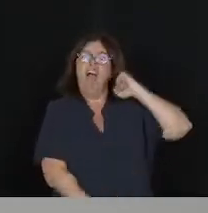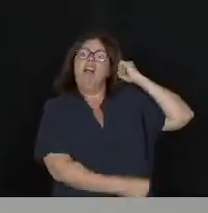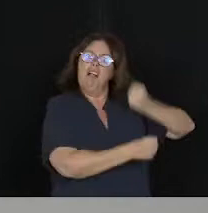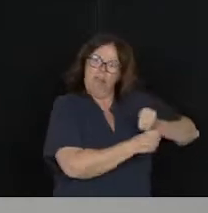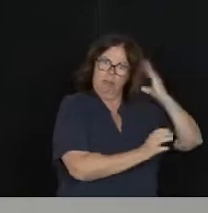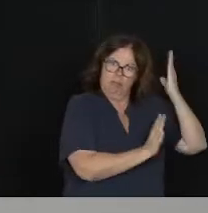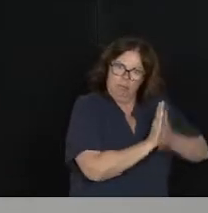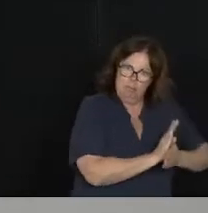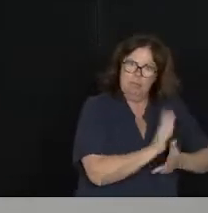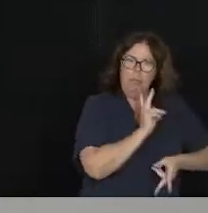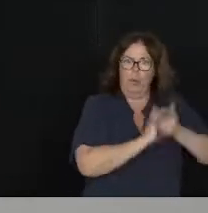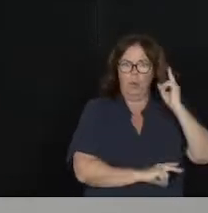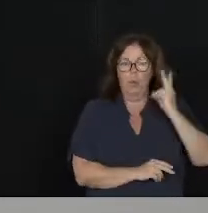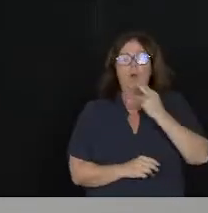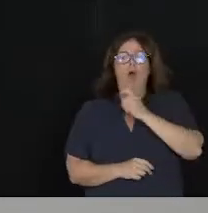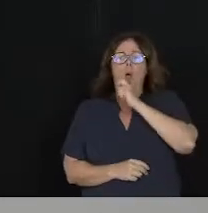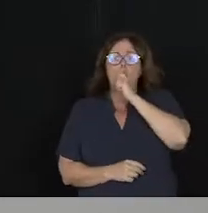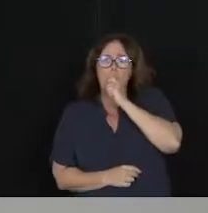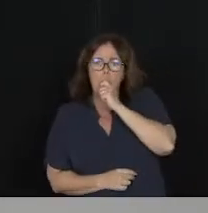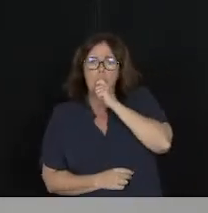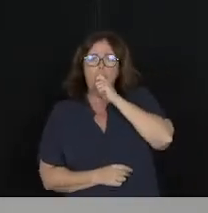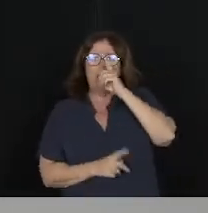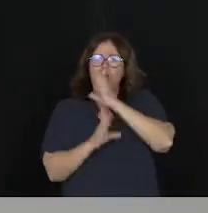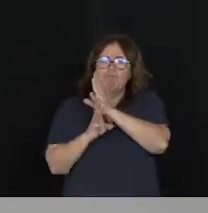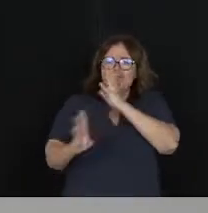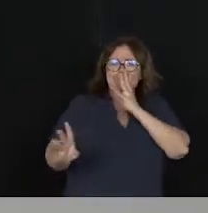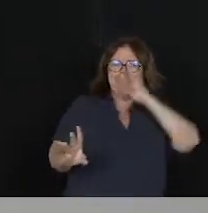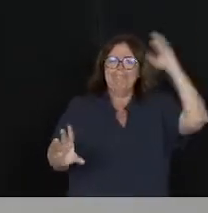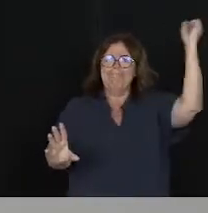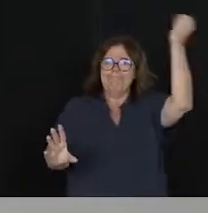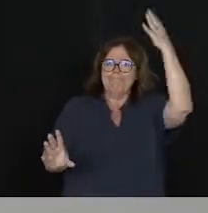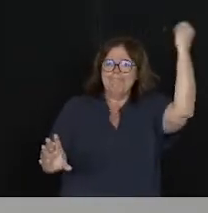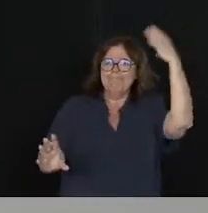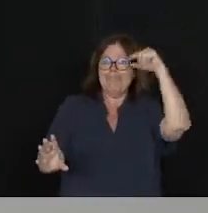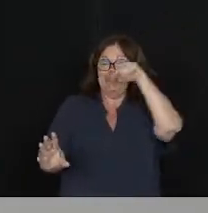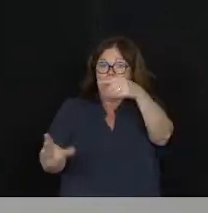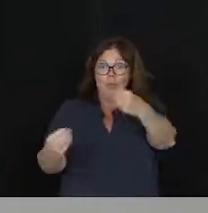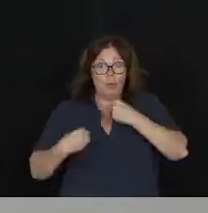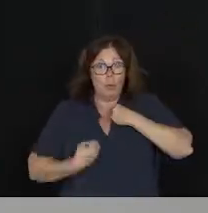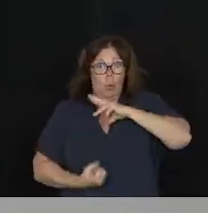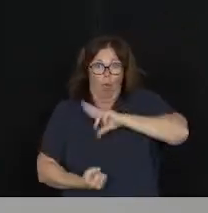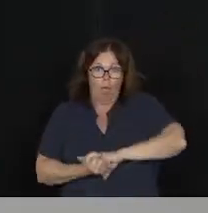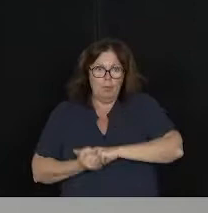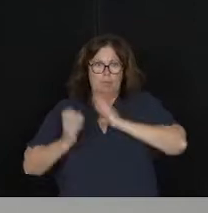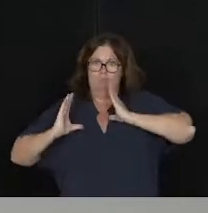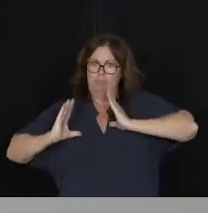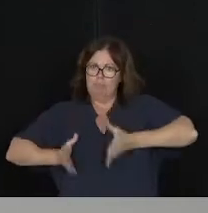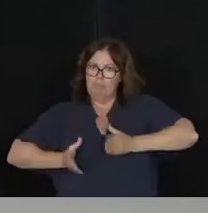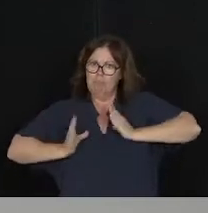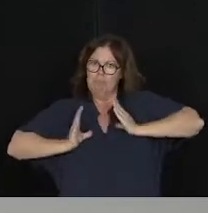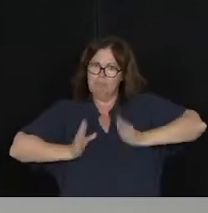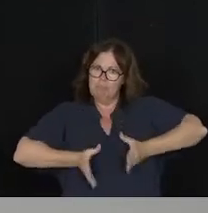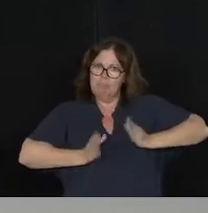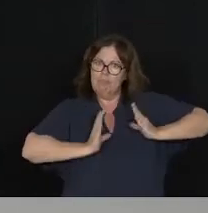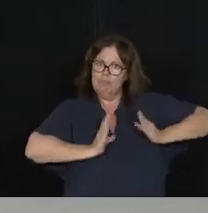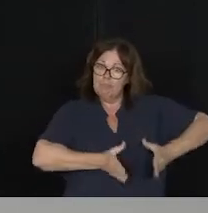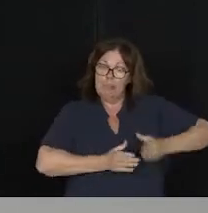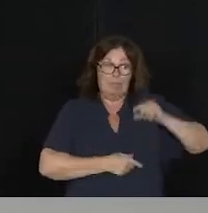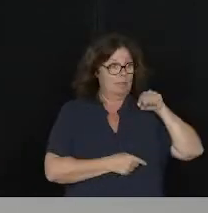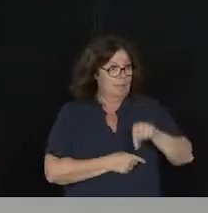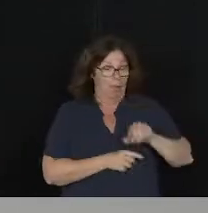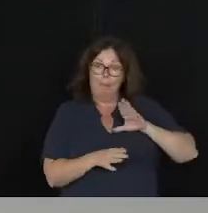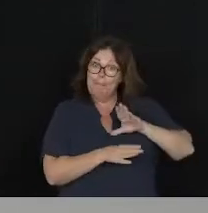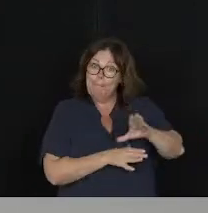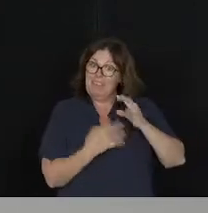répétitifs, sifflets, appels du maître ou de la maîtresse, sonneries, scandent le temps et rappellent les césures. Ce strict contrôle du temps est au cœur